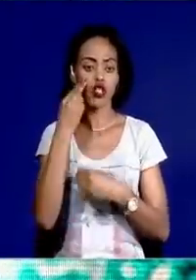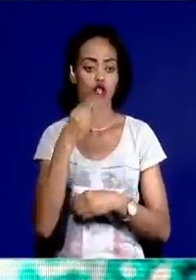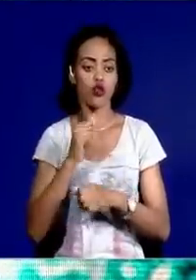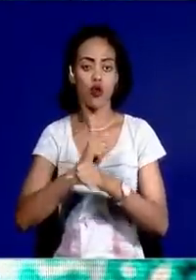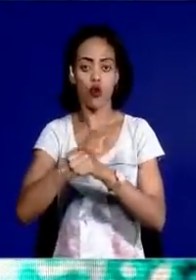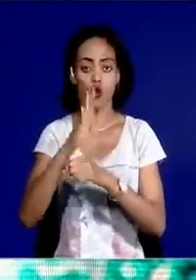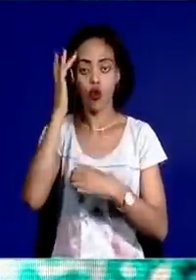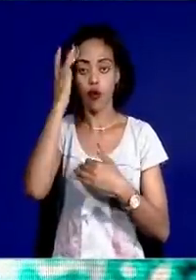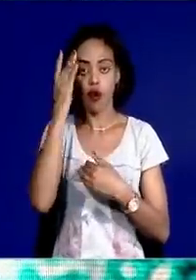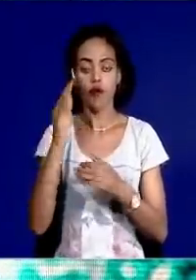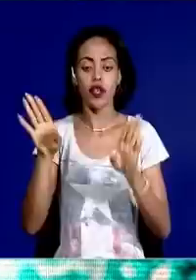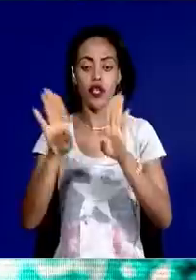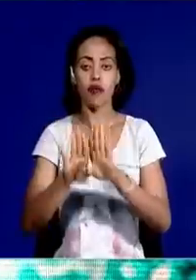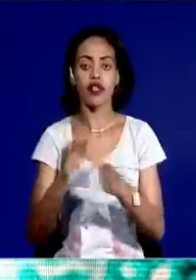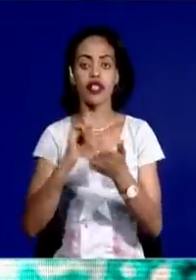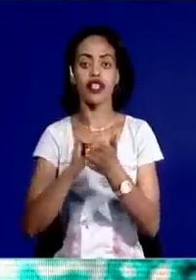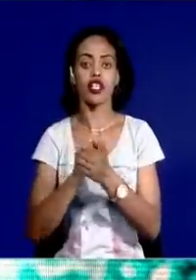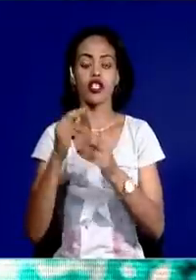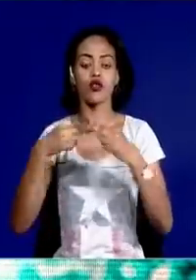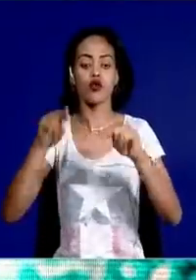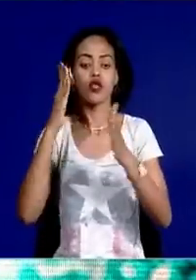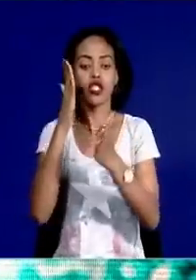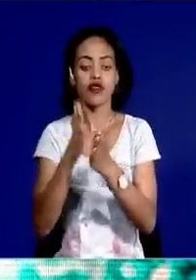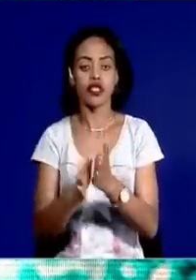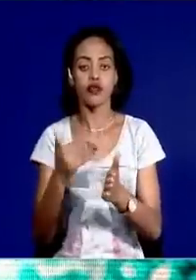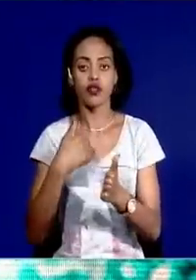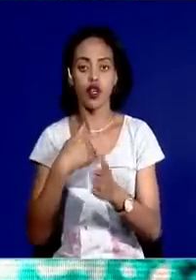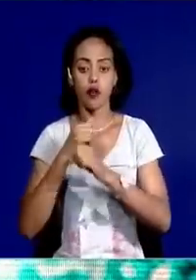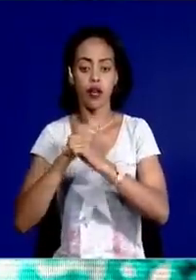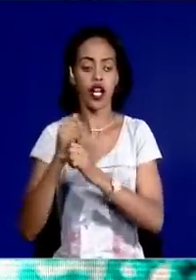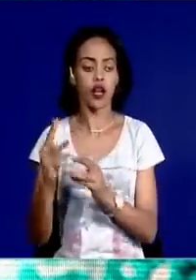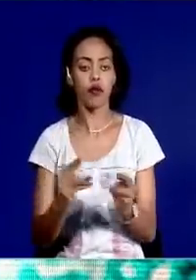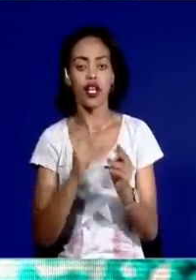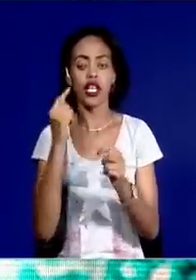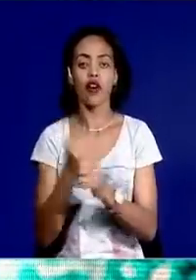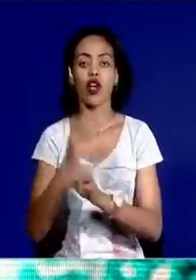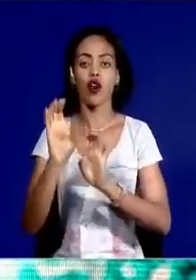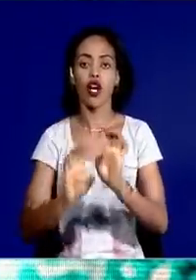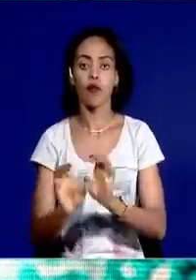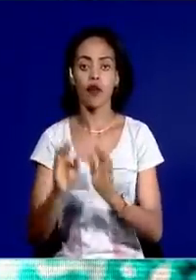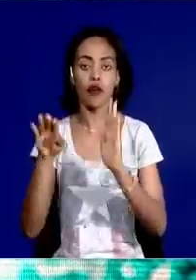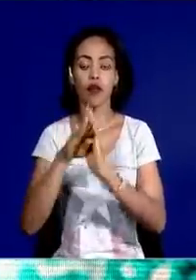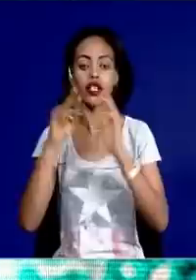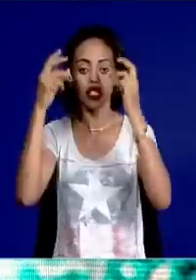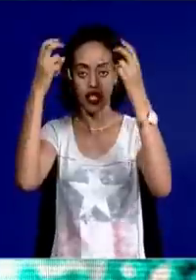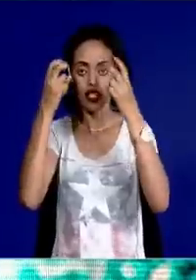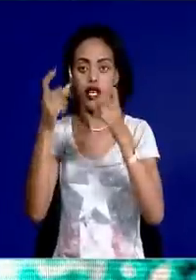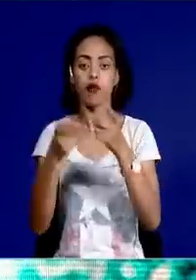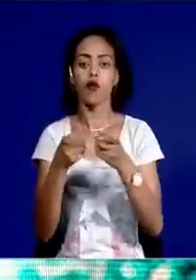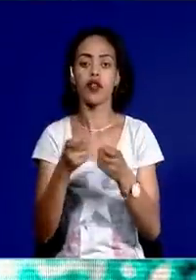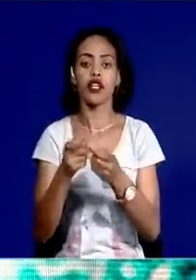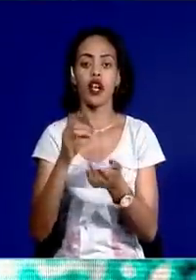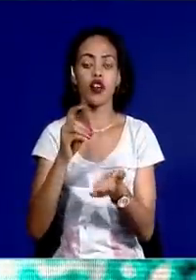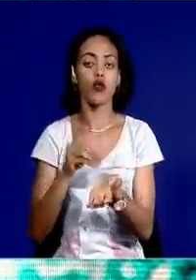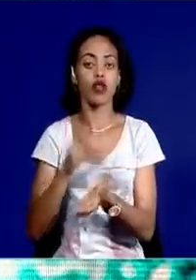حمام فيروس كورونا نمعقات حبرة السبزوت ما مرحتات كفتص من مكلا خلي من قدت هالتجبرة وكجبرن مكتر اسم حدار تقرأي دكتور دبرة إن جبرم